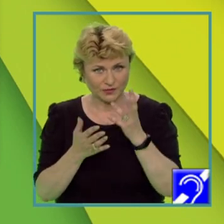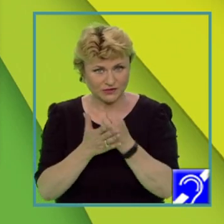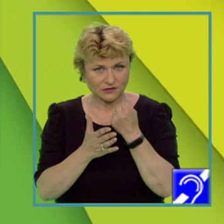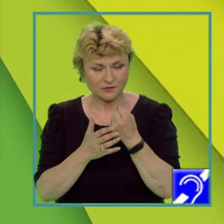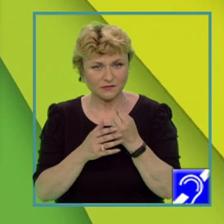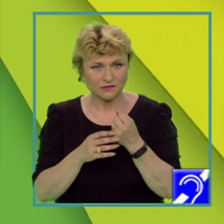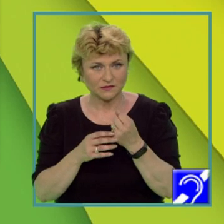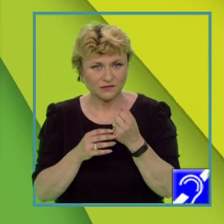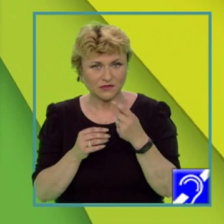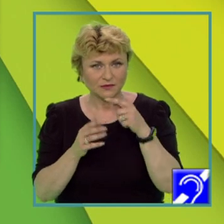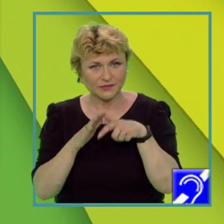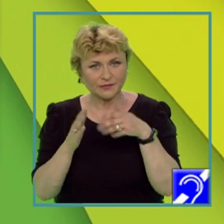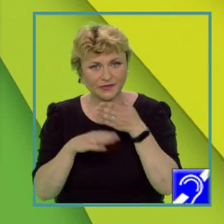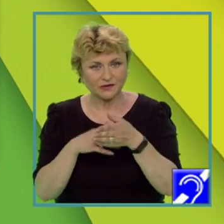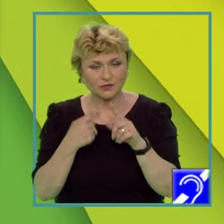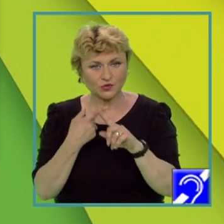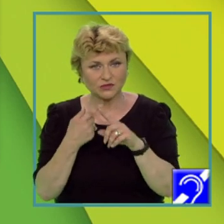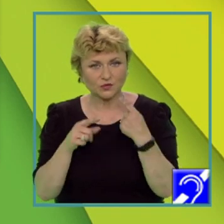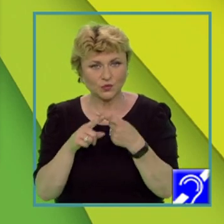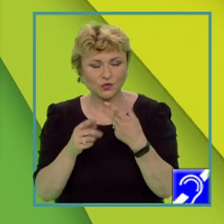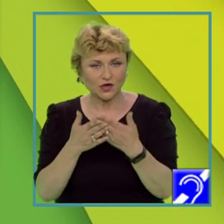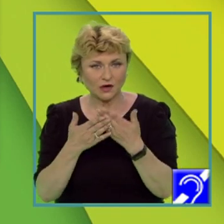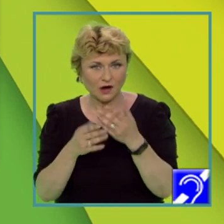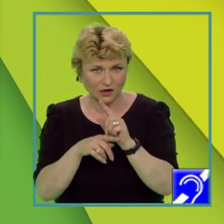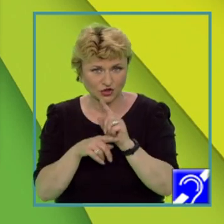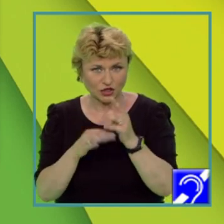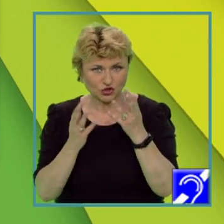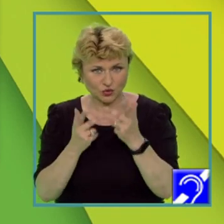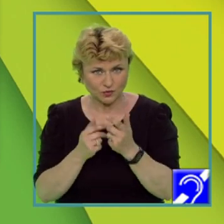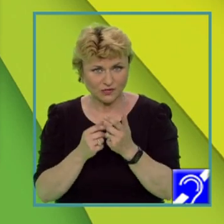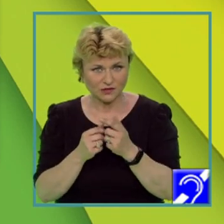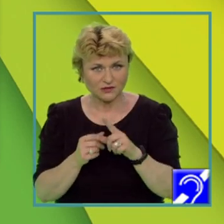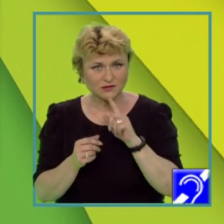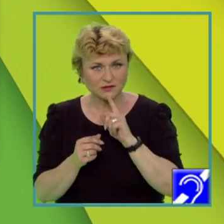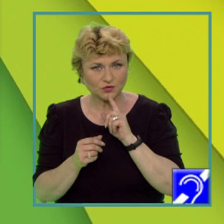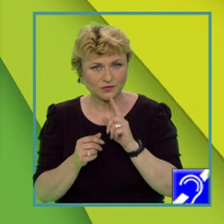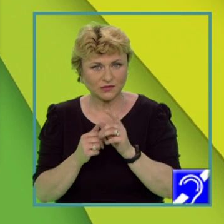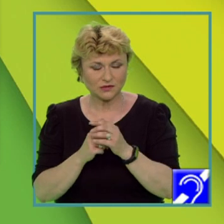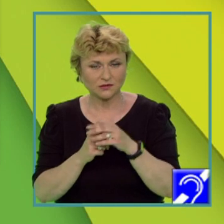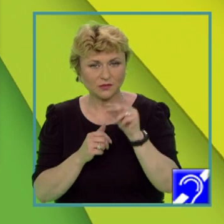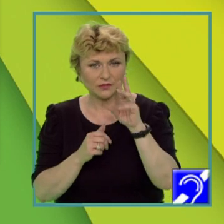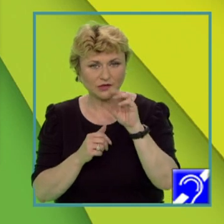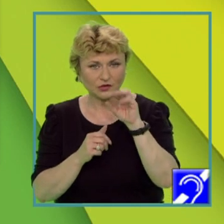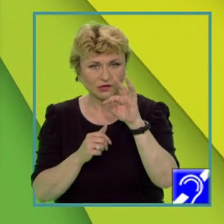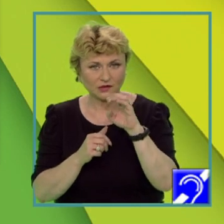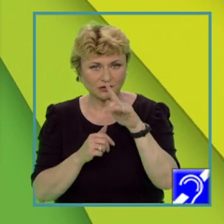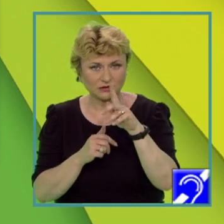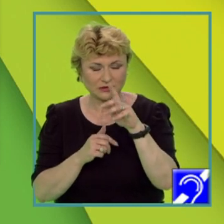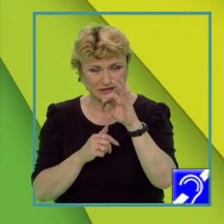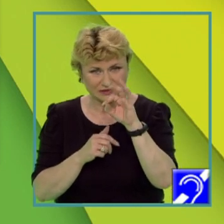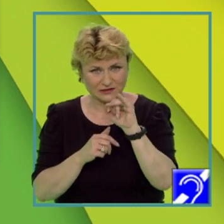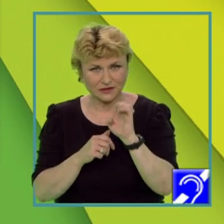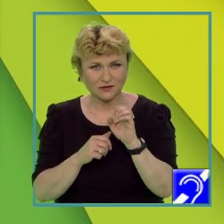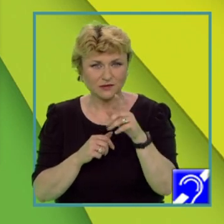precedent prin înmulțirea cu același număr nenul numit rație se numește progresie geometrica avem și o